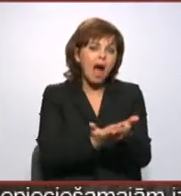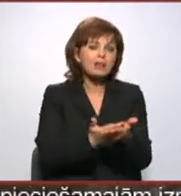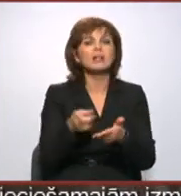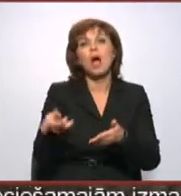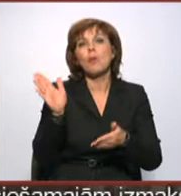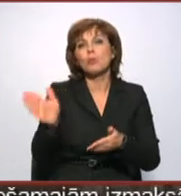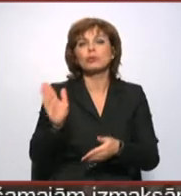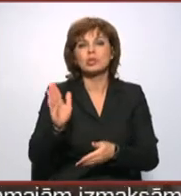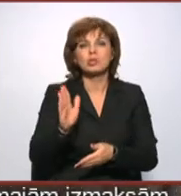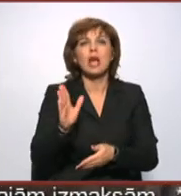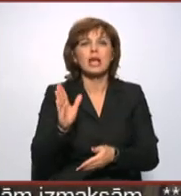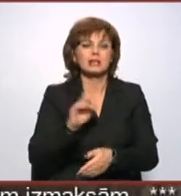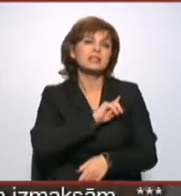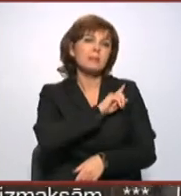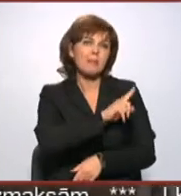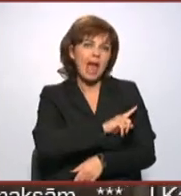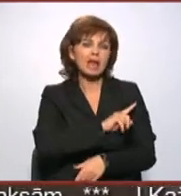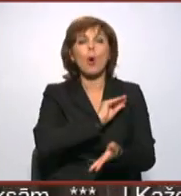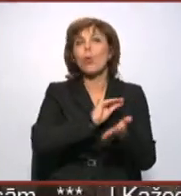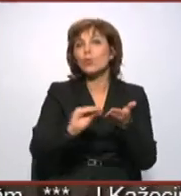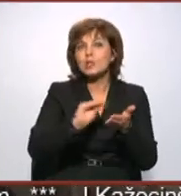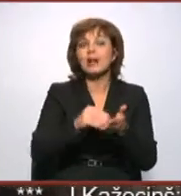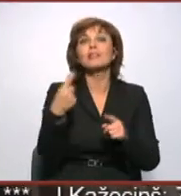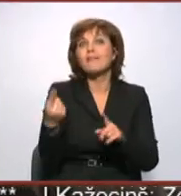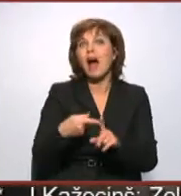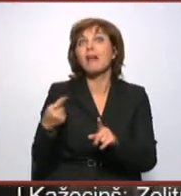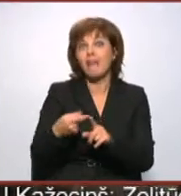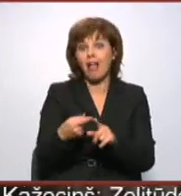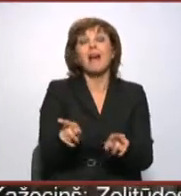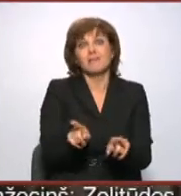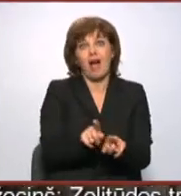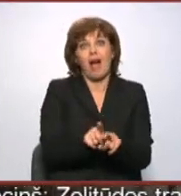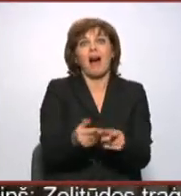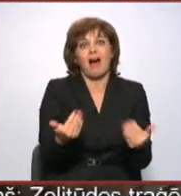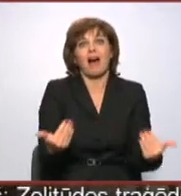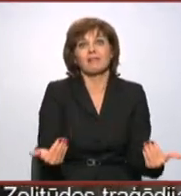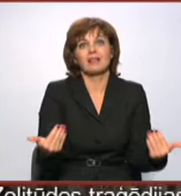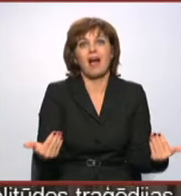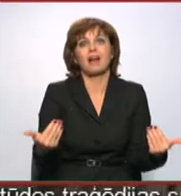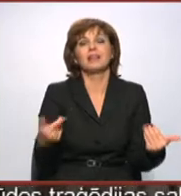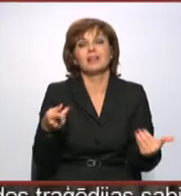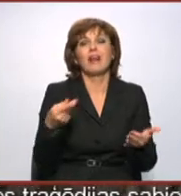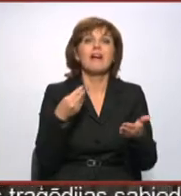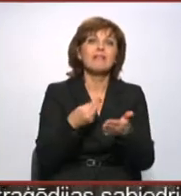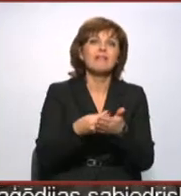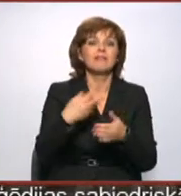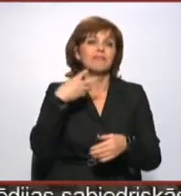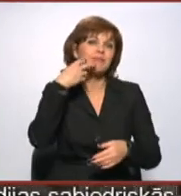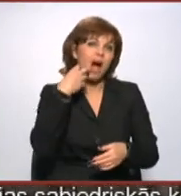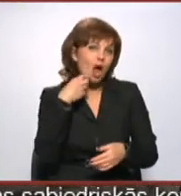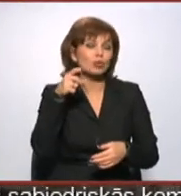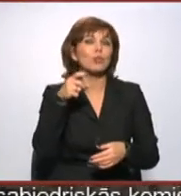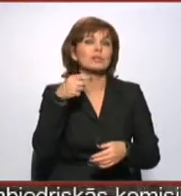būs spējīga uzrakstīt vēl un vēl un vēl. Un tā tas arī ir, ka lūk tagad jau vērtos gados viņa